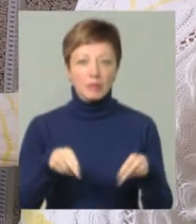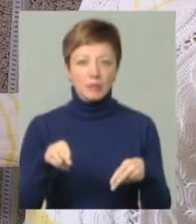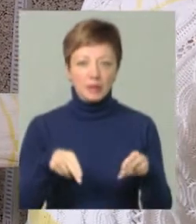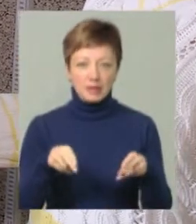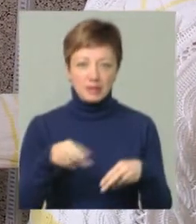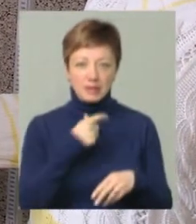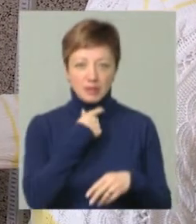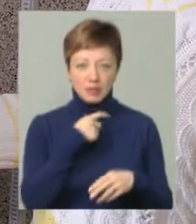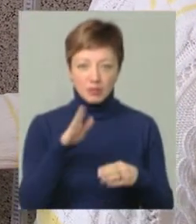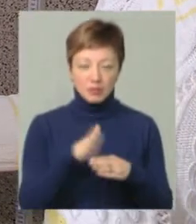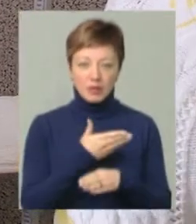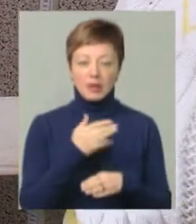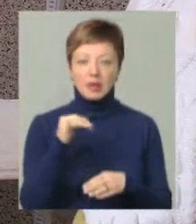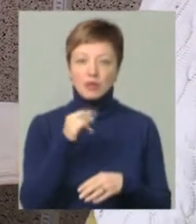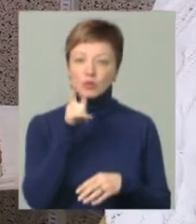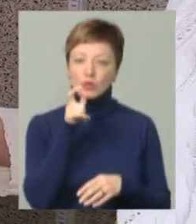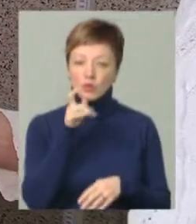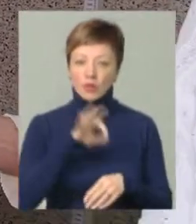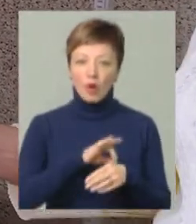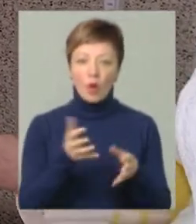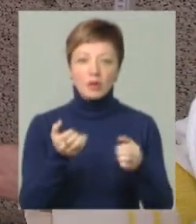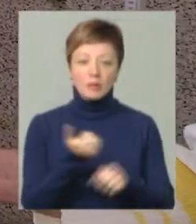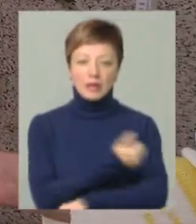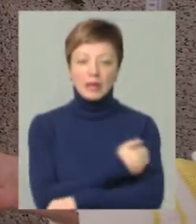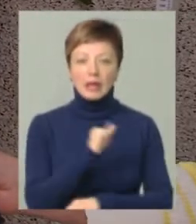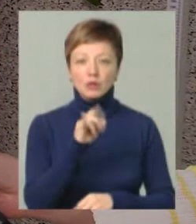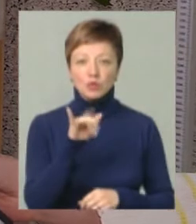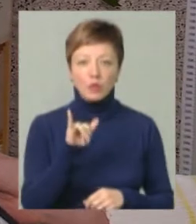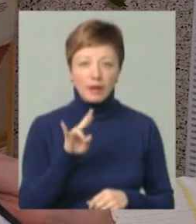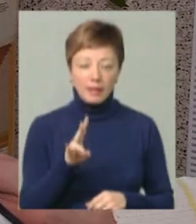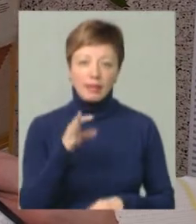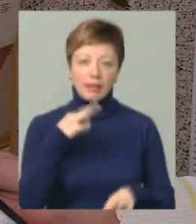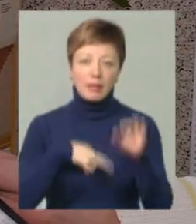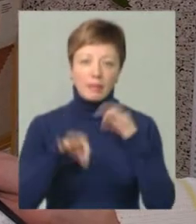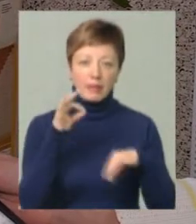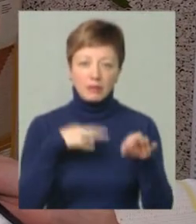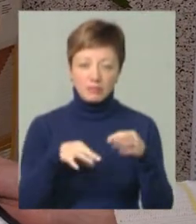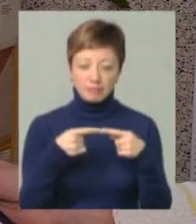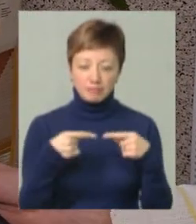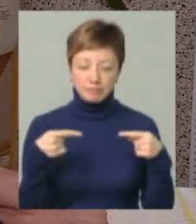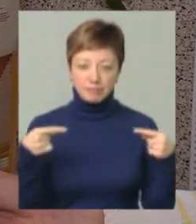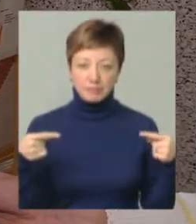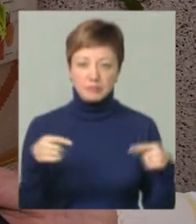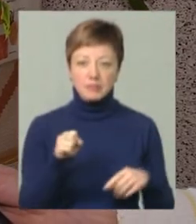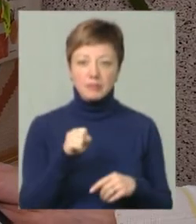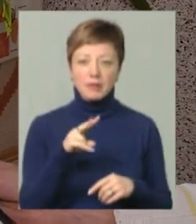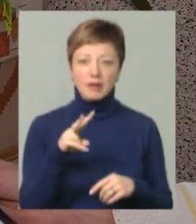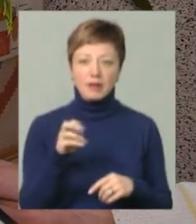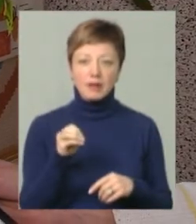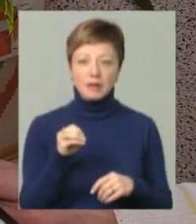гіпотиреозом і з цукровим діабетом, які отримують інсуліни, які отримують таблетовані препарати,